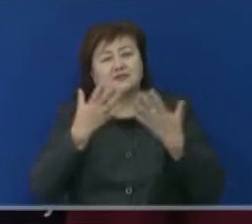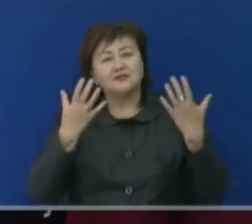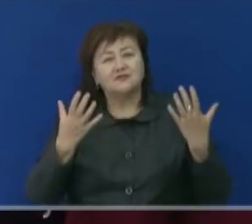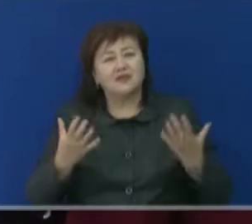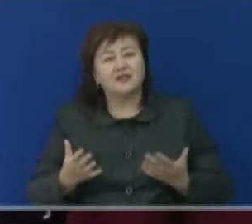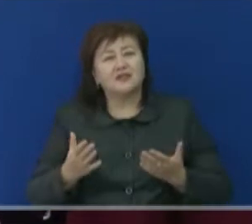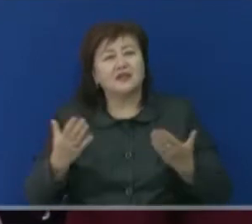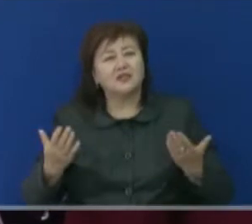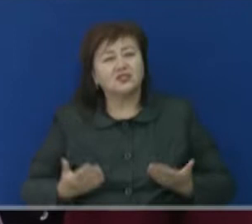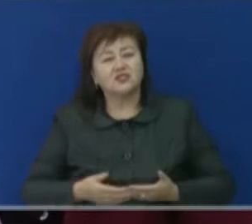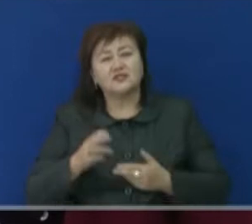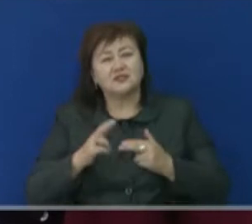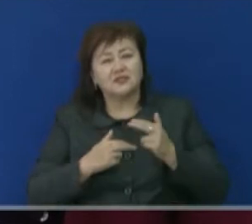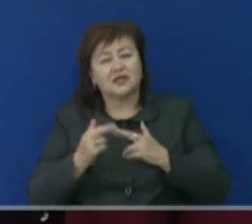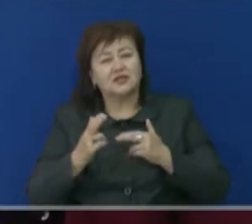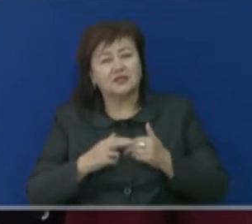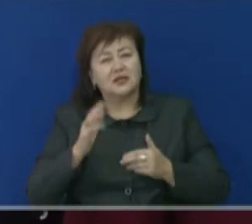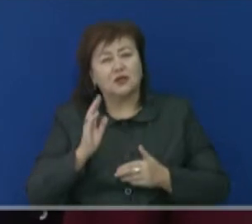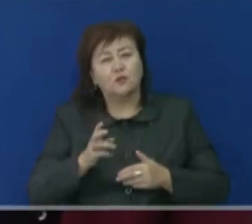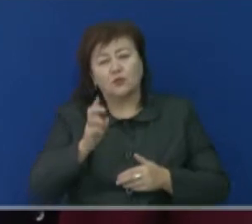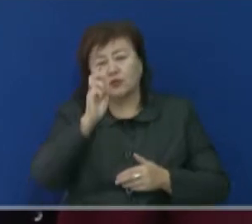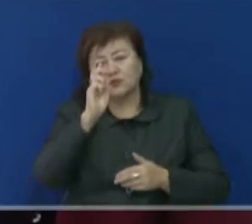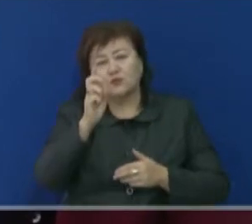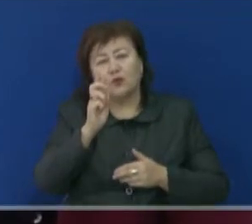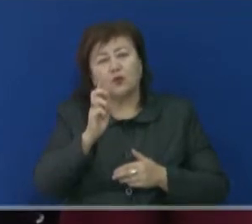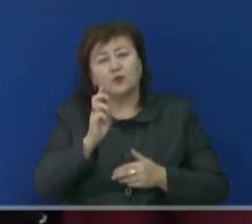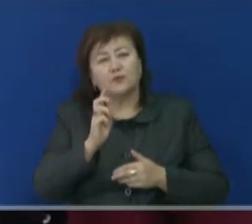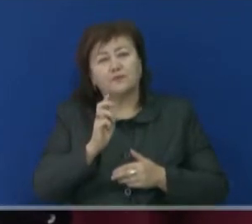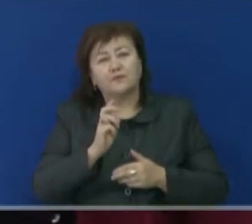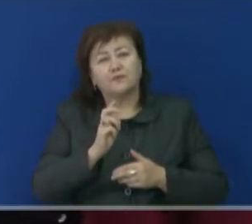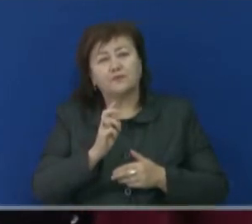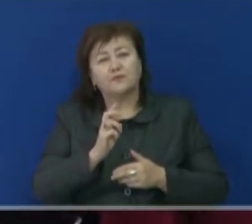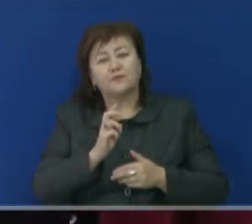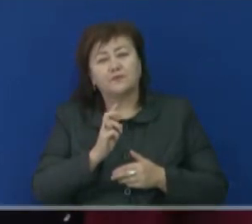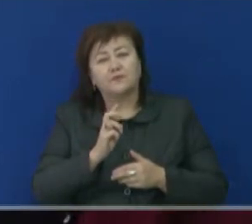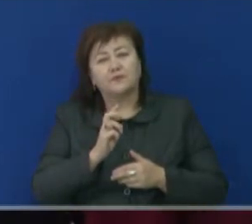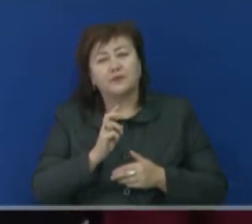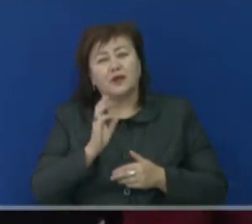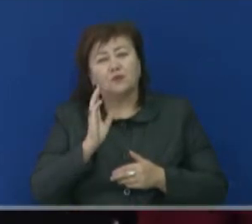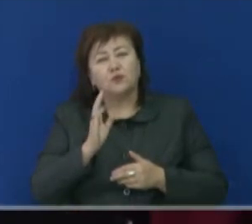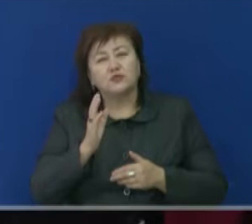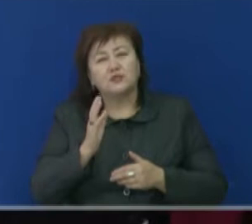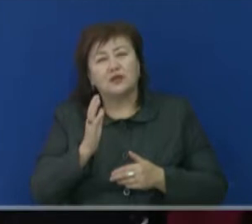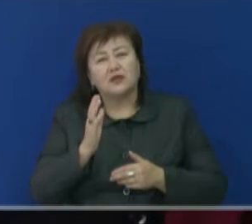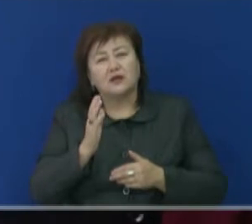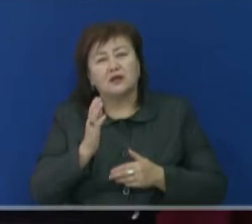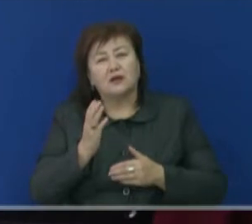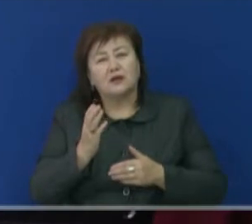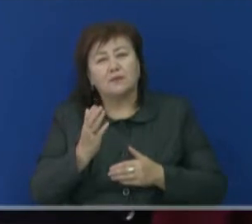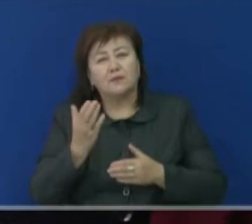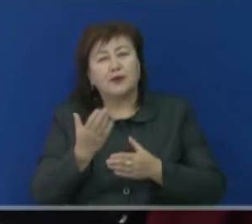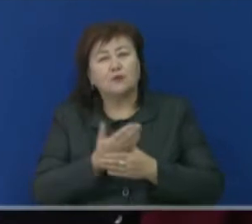мешіт болмаған. Алла тағала енді осы мешітімізге Аллахым салиқалы саналы ұрпақтар тәрбиелеуге нәсіп